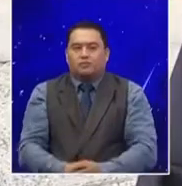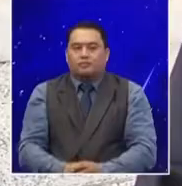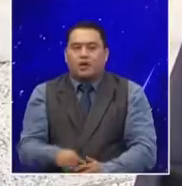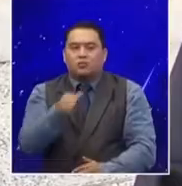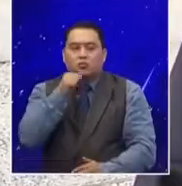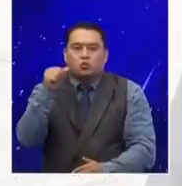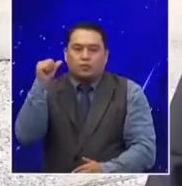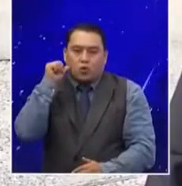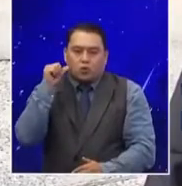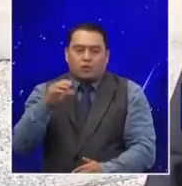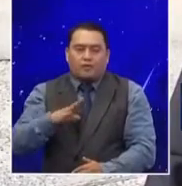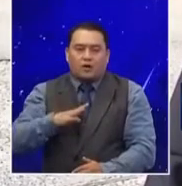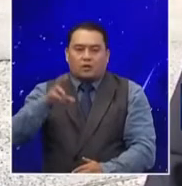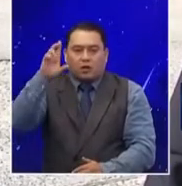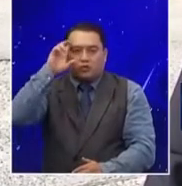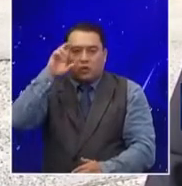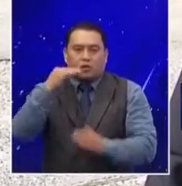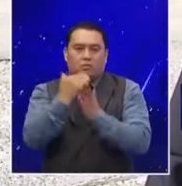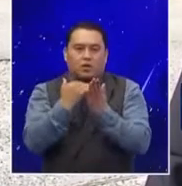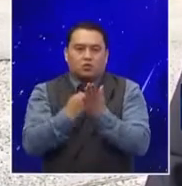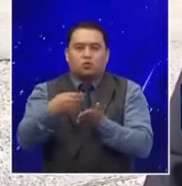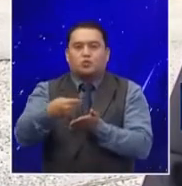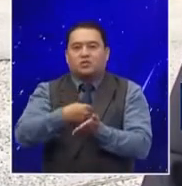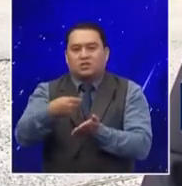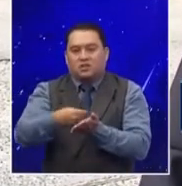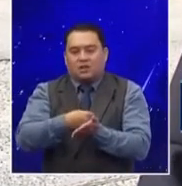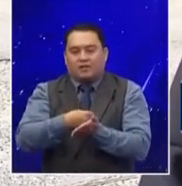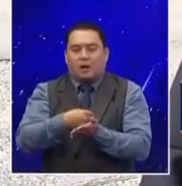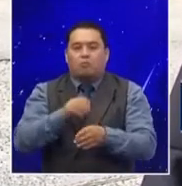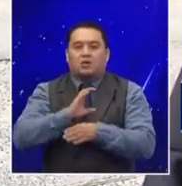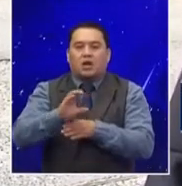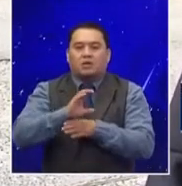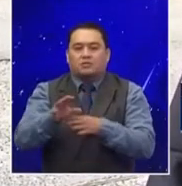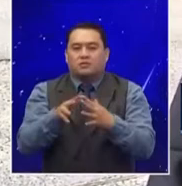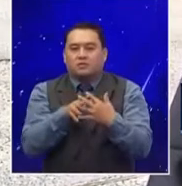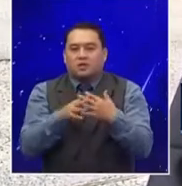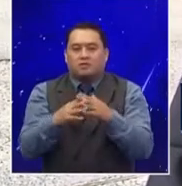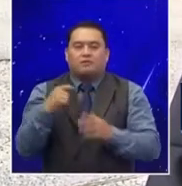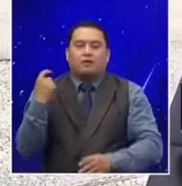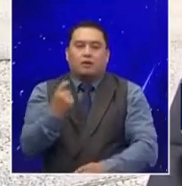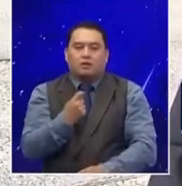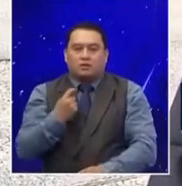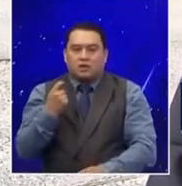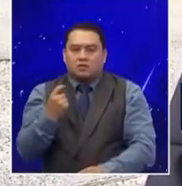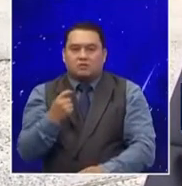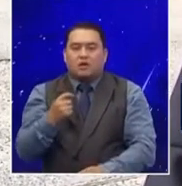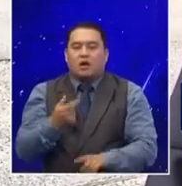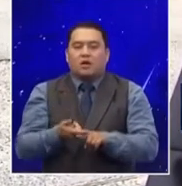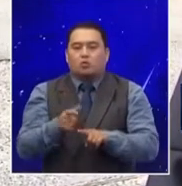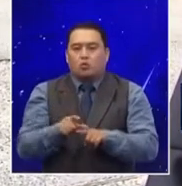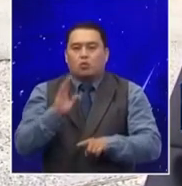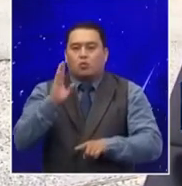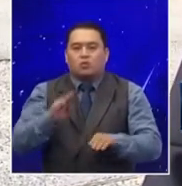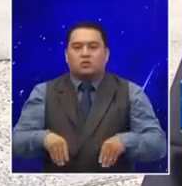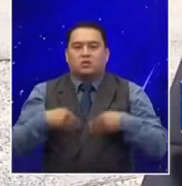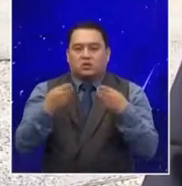года государство разработало программу субсидирования производителей сельхозтоваропродукции, которые будут